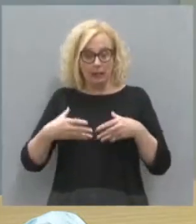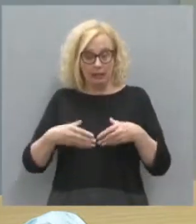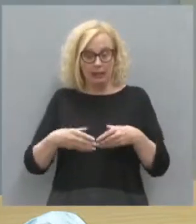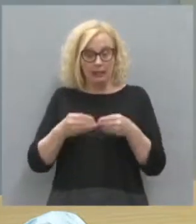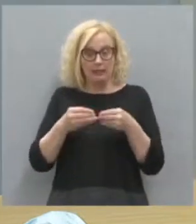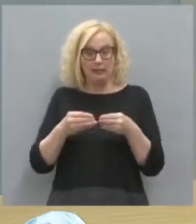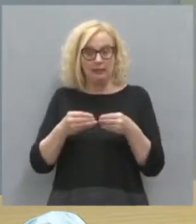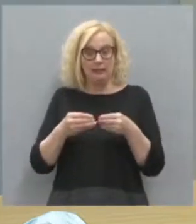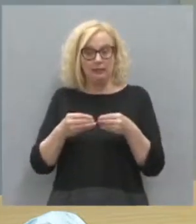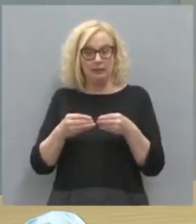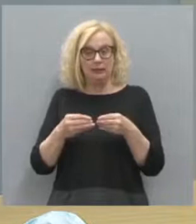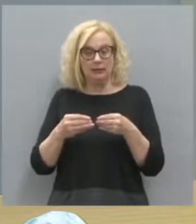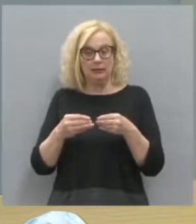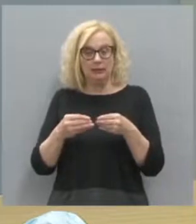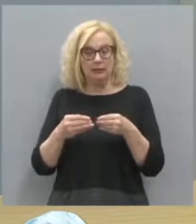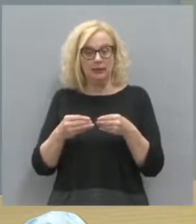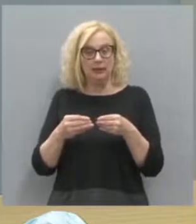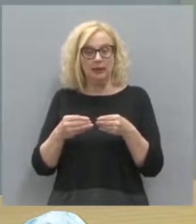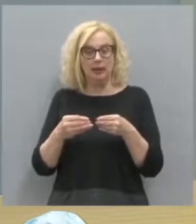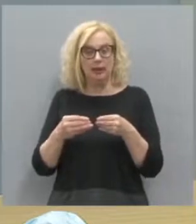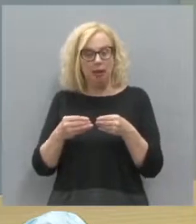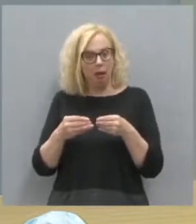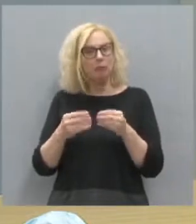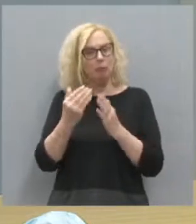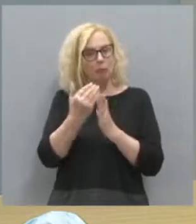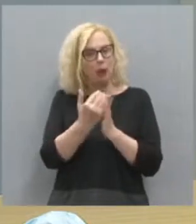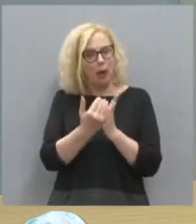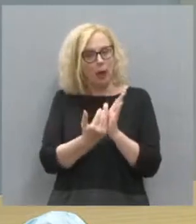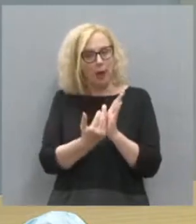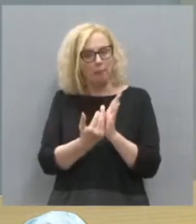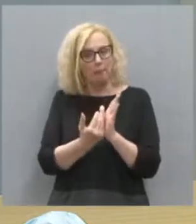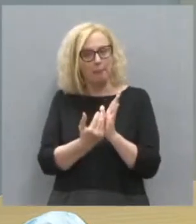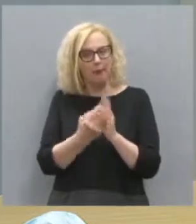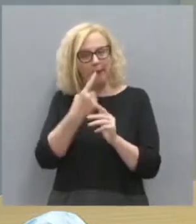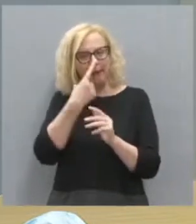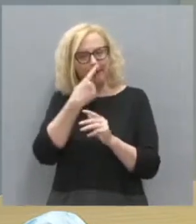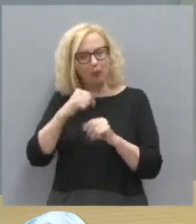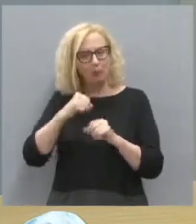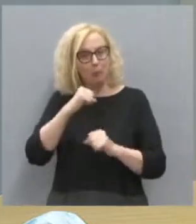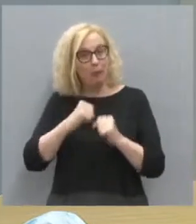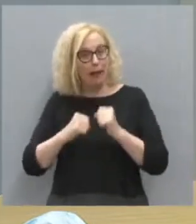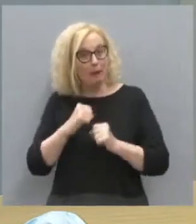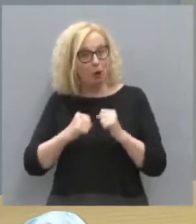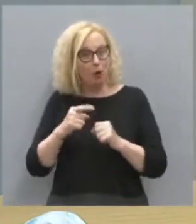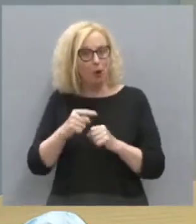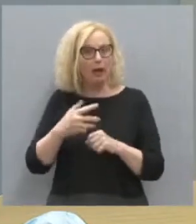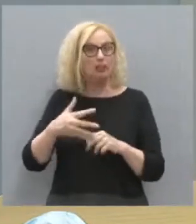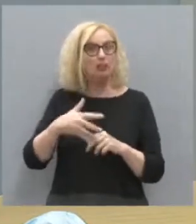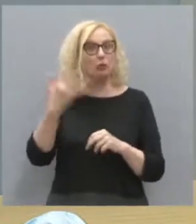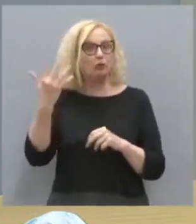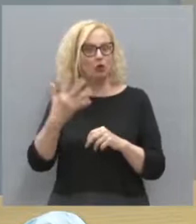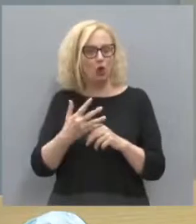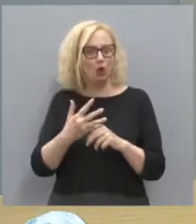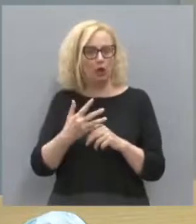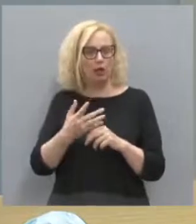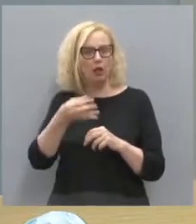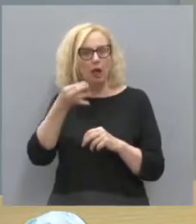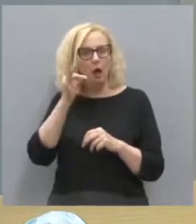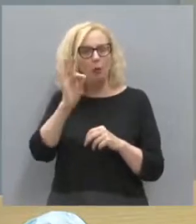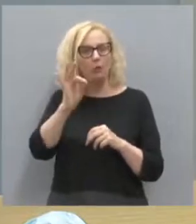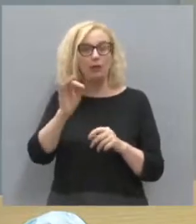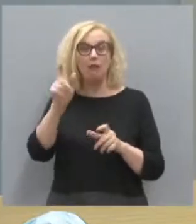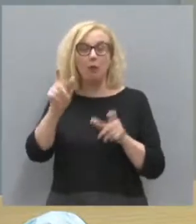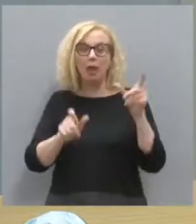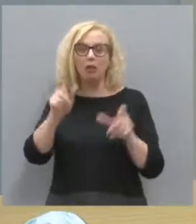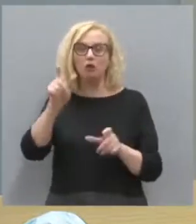a programmare questa maratona come la chiamiamo appunto di cinque giorni per riuscire a raggiungere la maggior